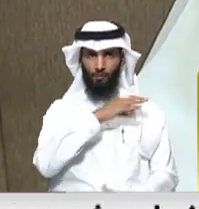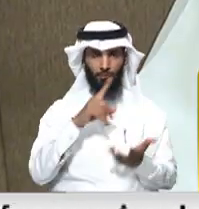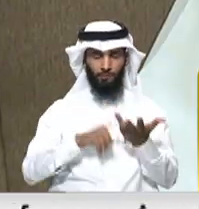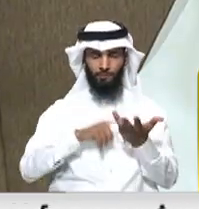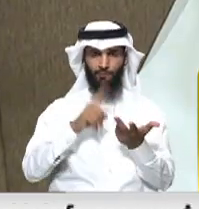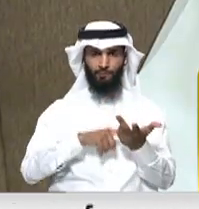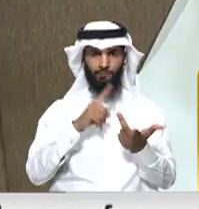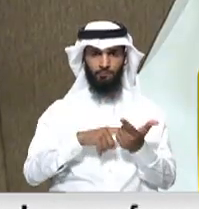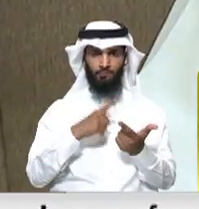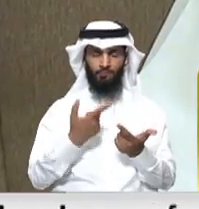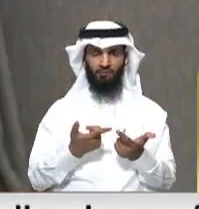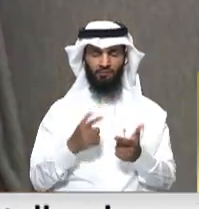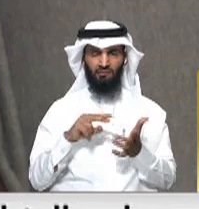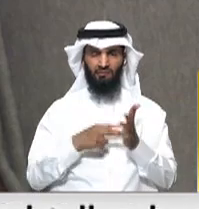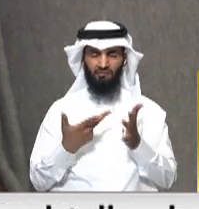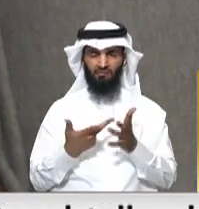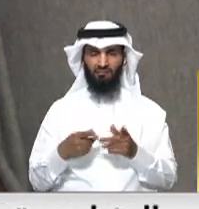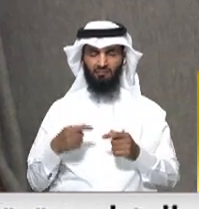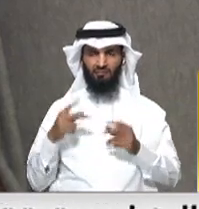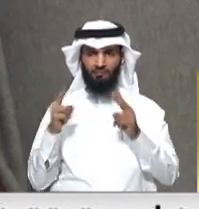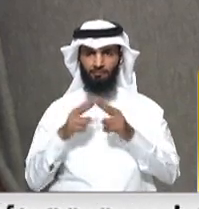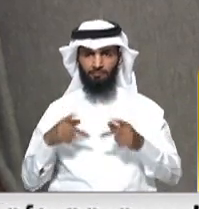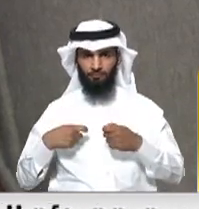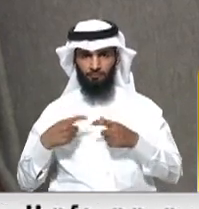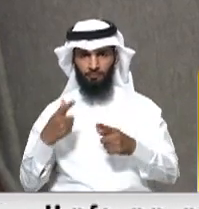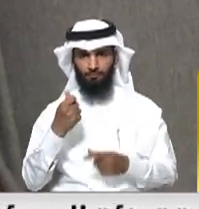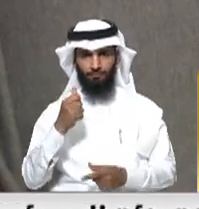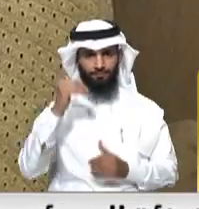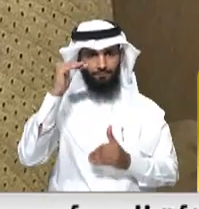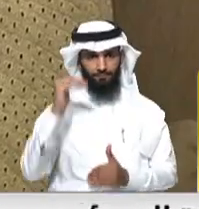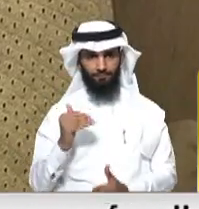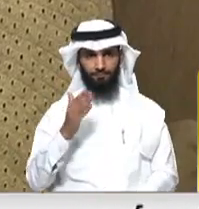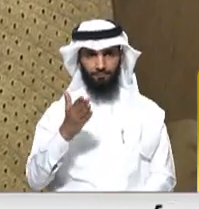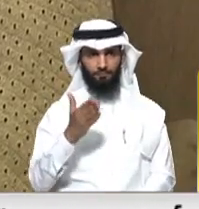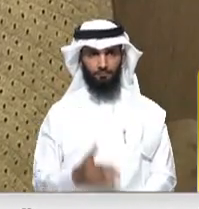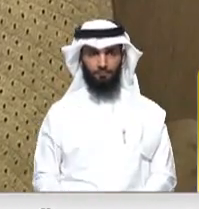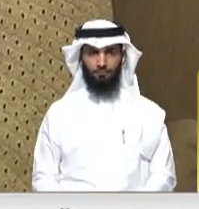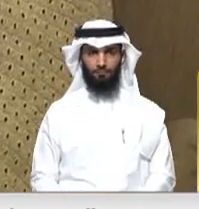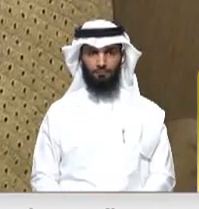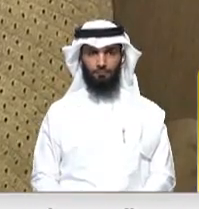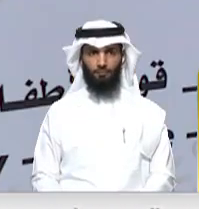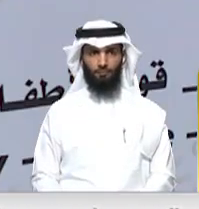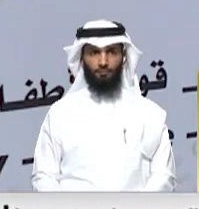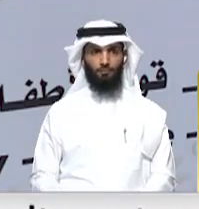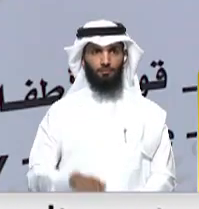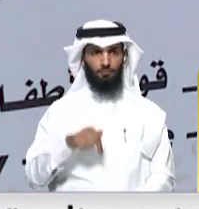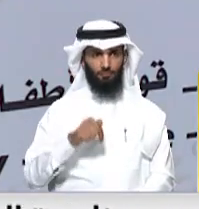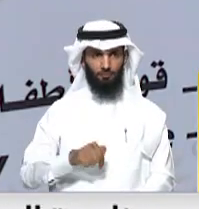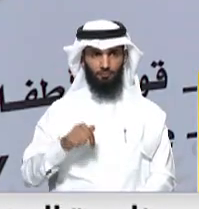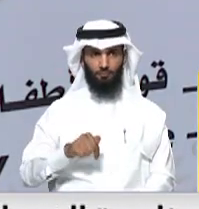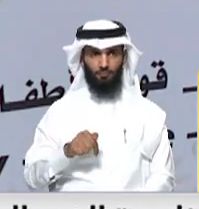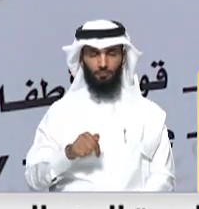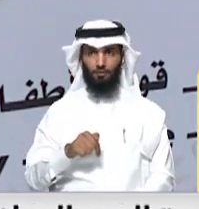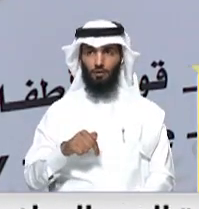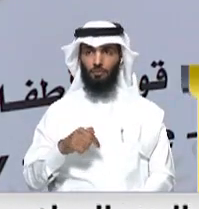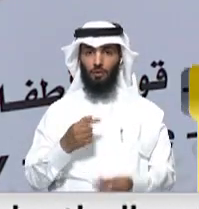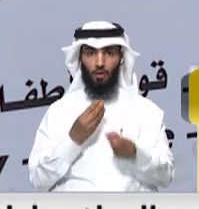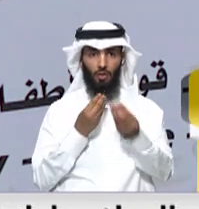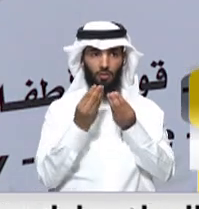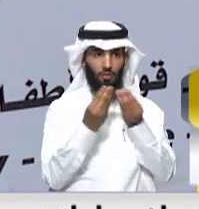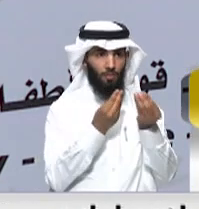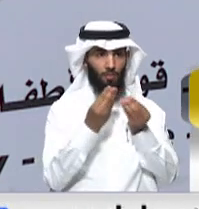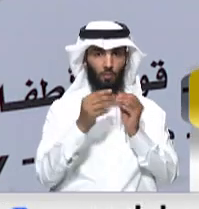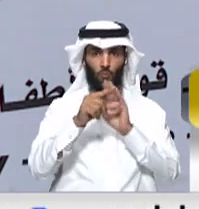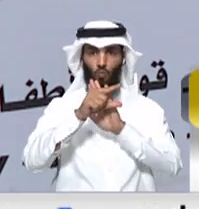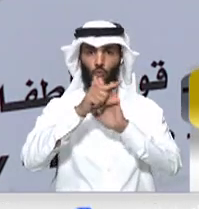الأفراد وتقليل استهلاك الطاقة وخفض الانبعاثات المؤثرة على البيئة. احنا طبعا اخترنا هذا الموضوع